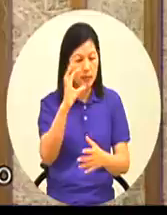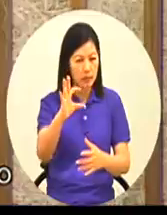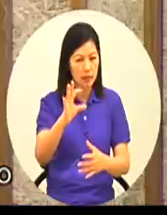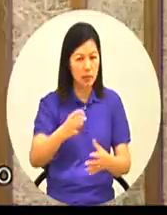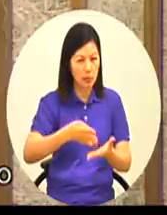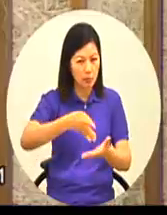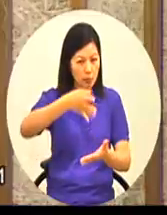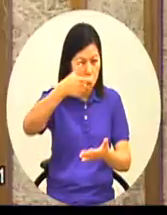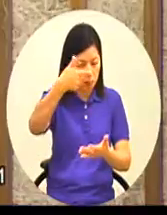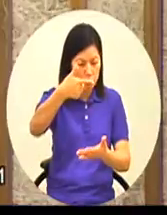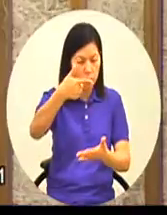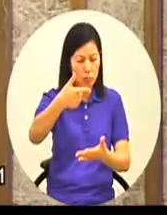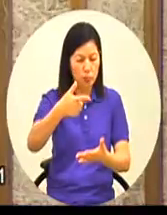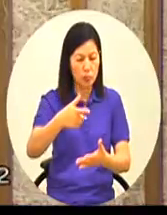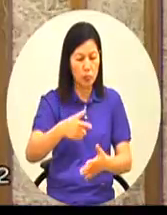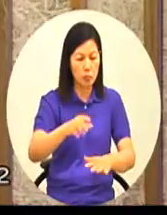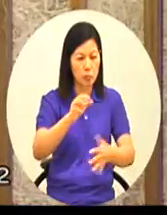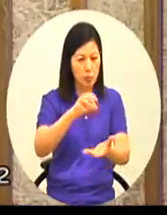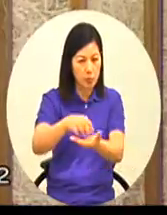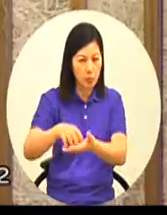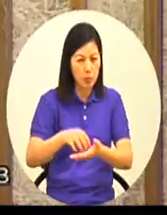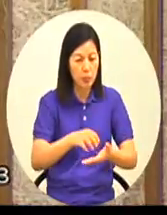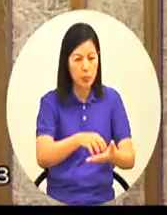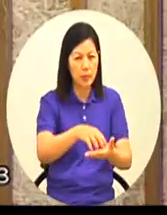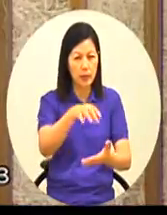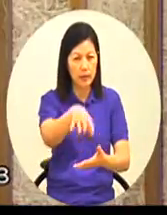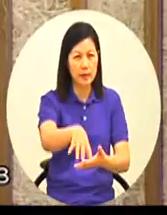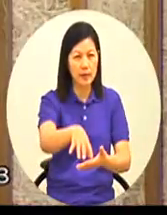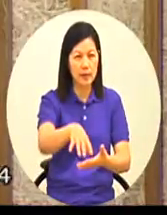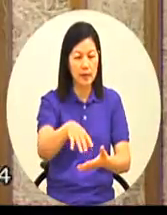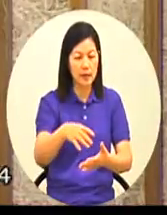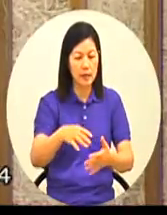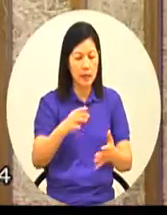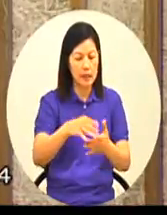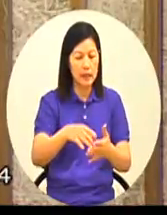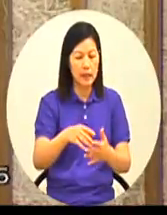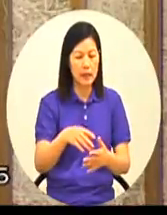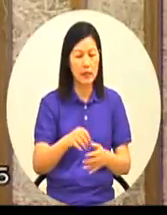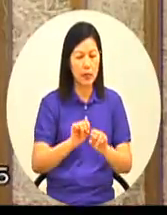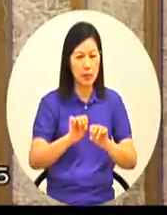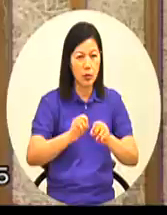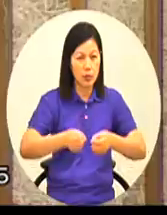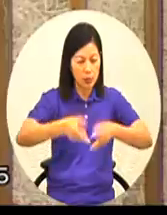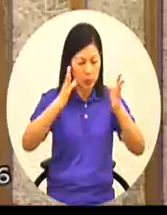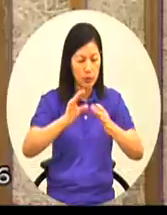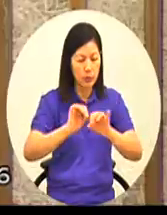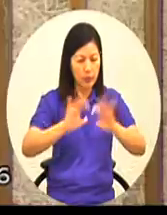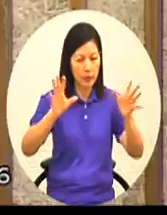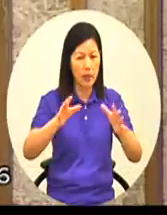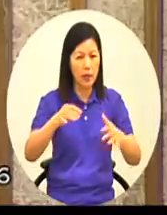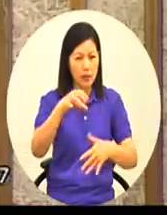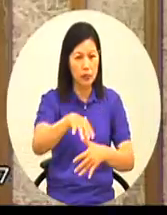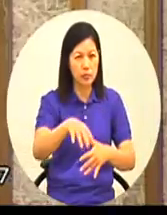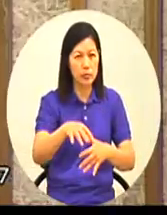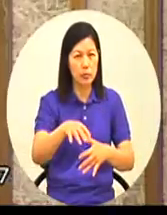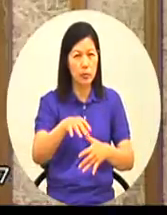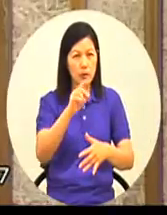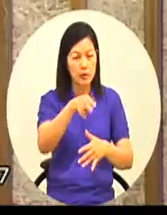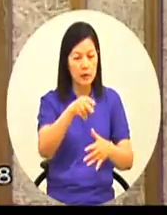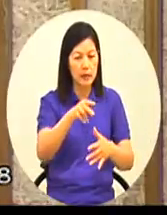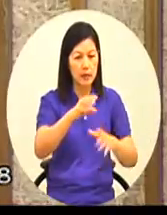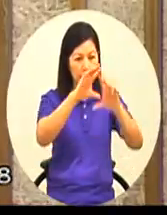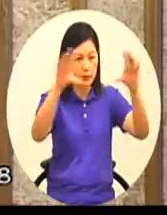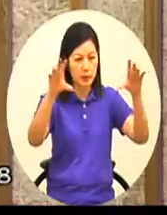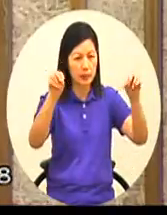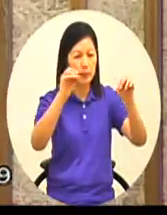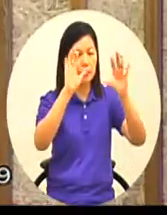它是最多市民洽公的地方，那我们也那其实全管是都发局，那我们也请都发局跟我们合作，它在标示上也做这样友善厕所的标示。那